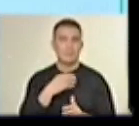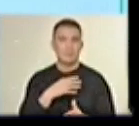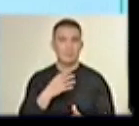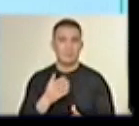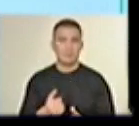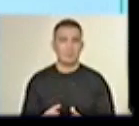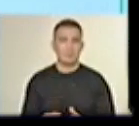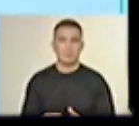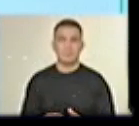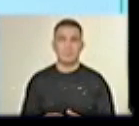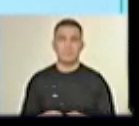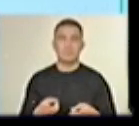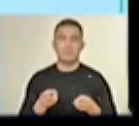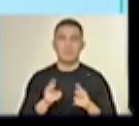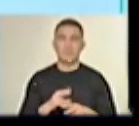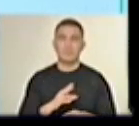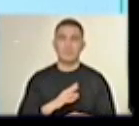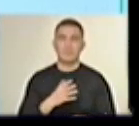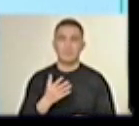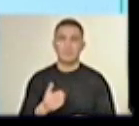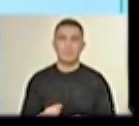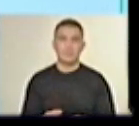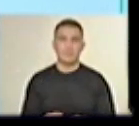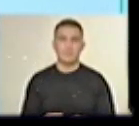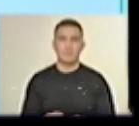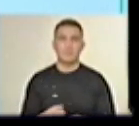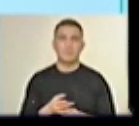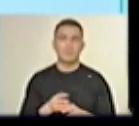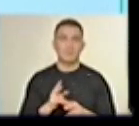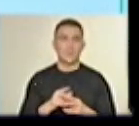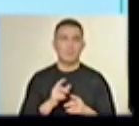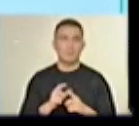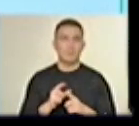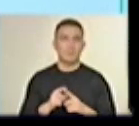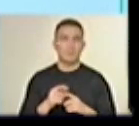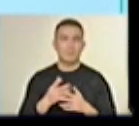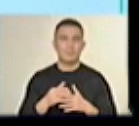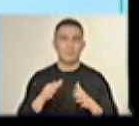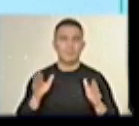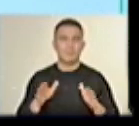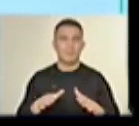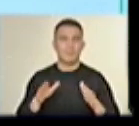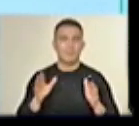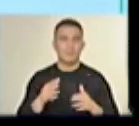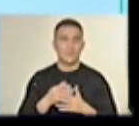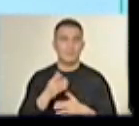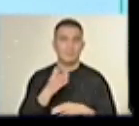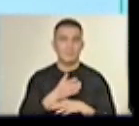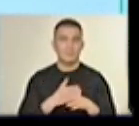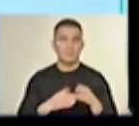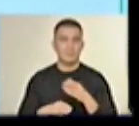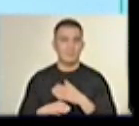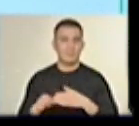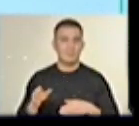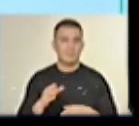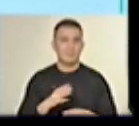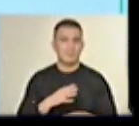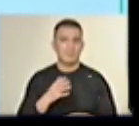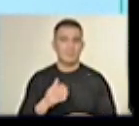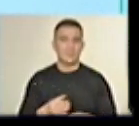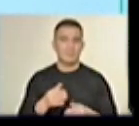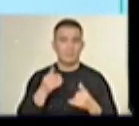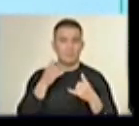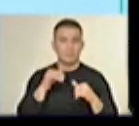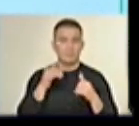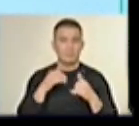рукой не было», «Холмады», «Подрезали крылья», «Канотлара накисышты», «Корову доить»,